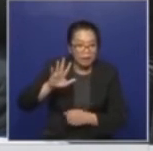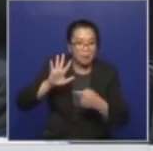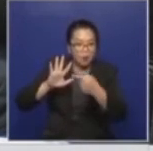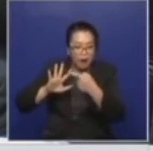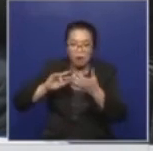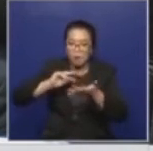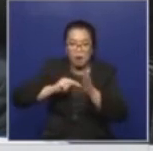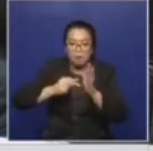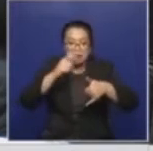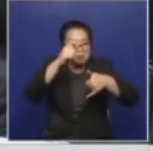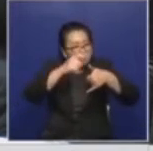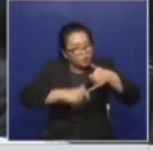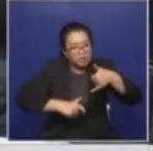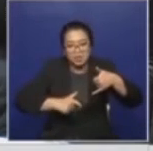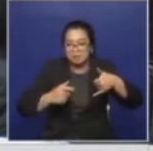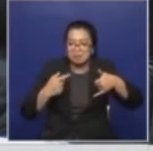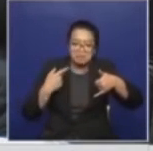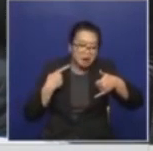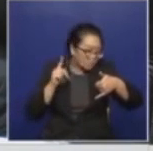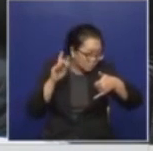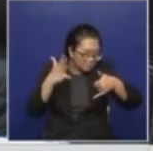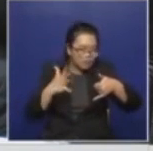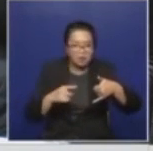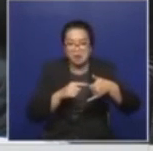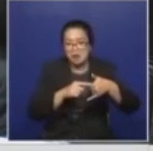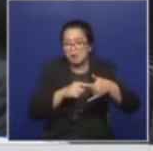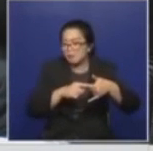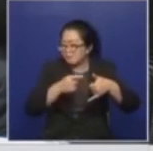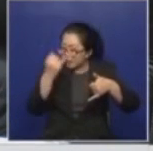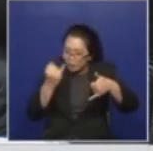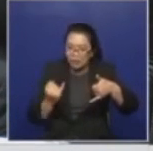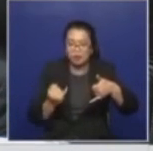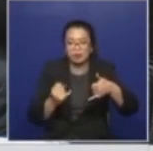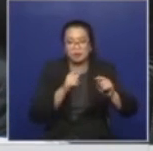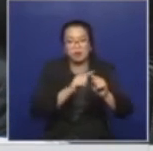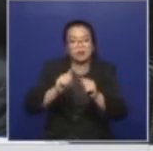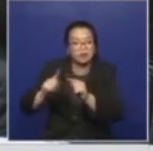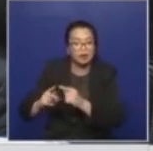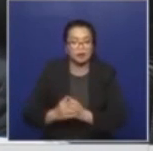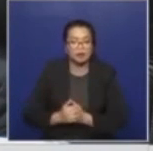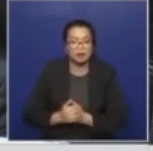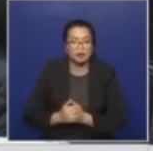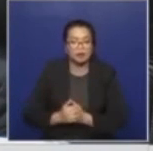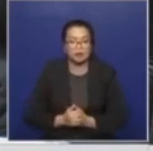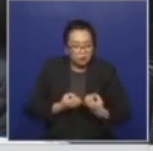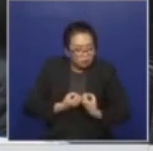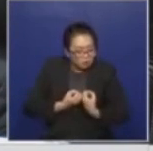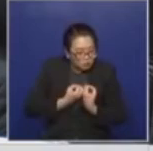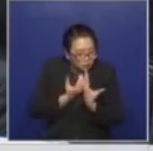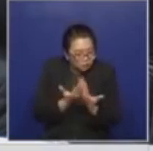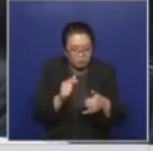ถ้าท่านนายกจะกรุณาเห็นแก่ประเทศชาติบ้านเมืองก็เสียสละตัวเ